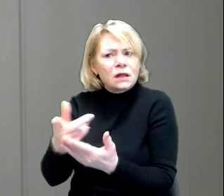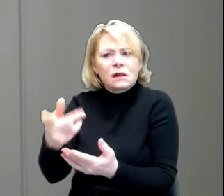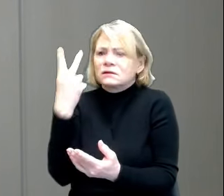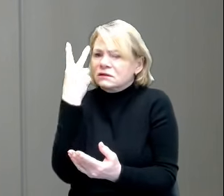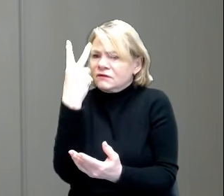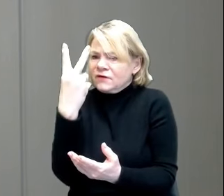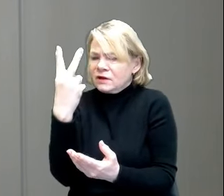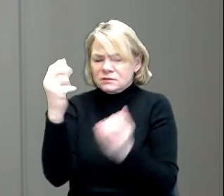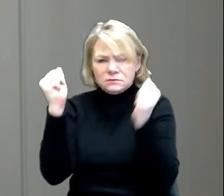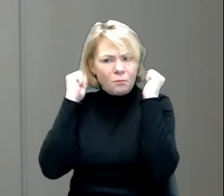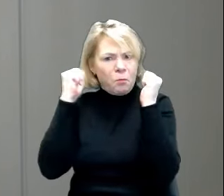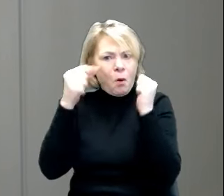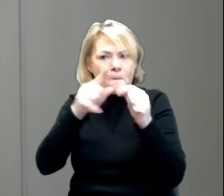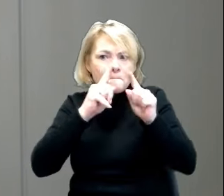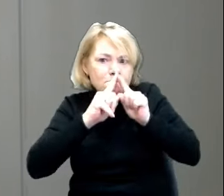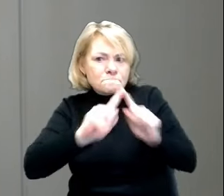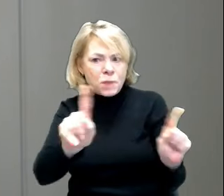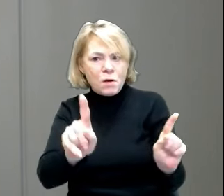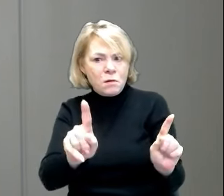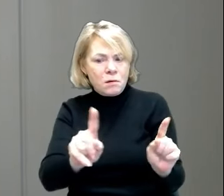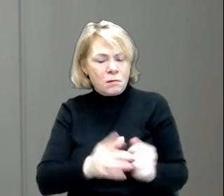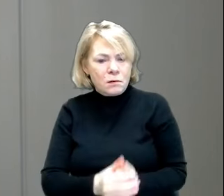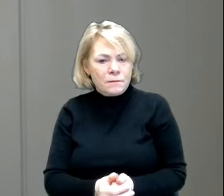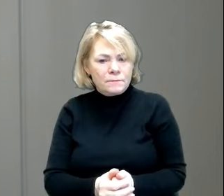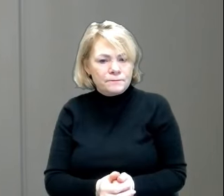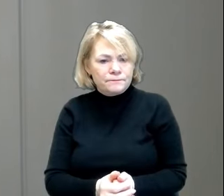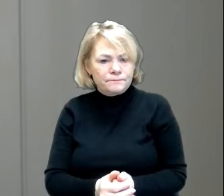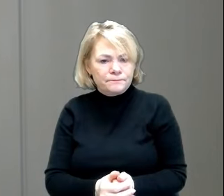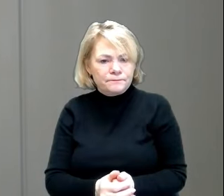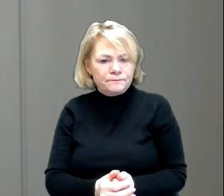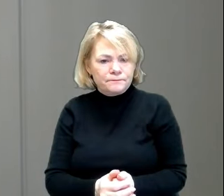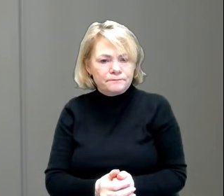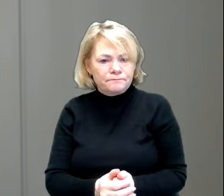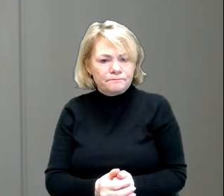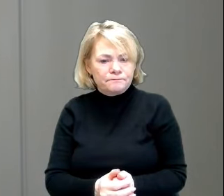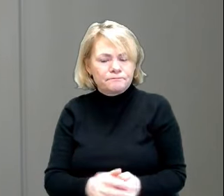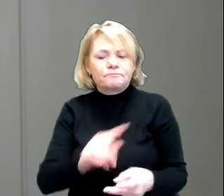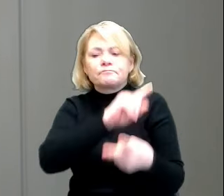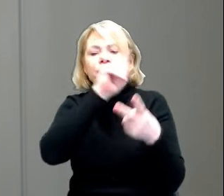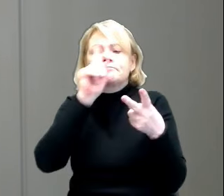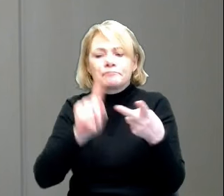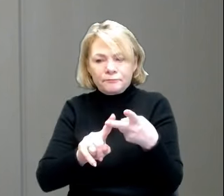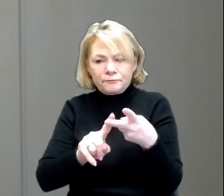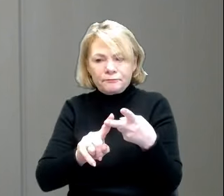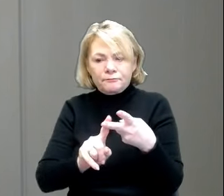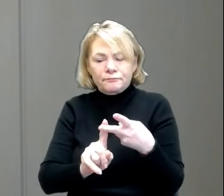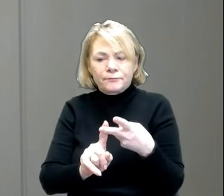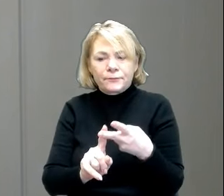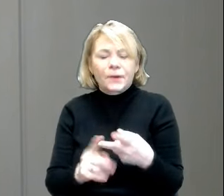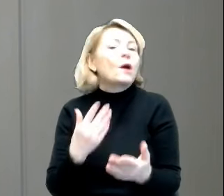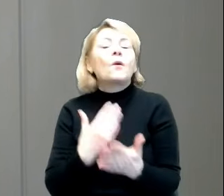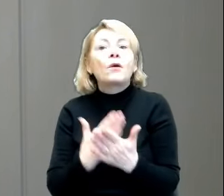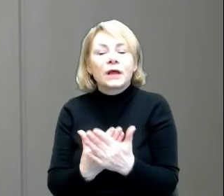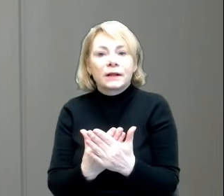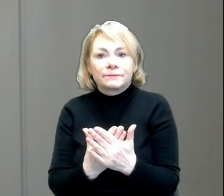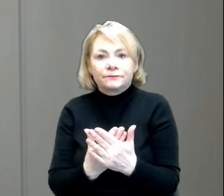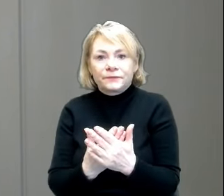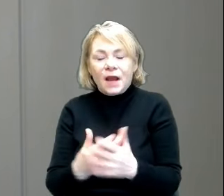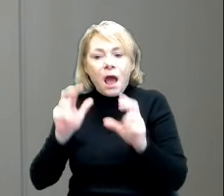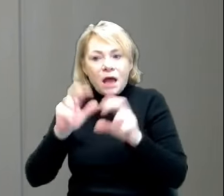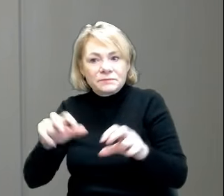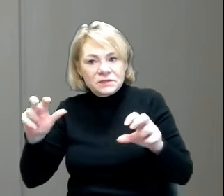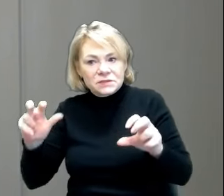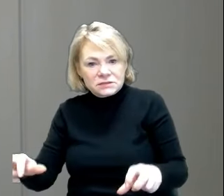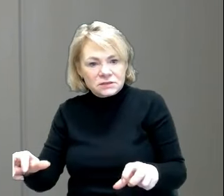šakos antras klausimas jau ir ir mus pas jus liečia kodėl administracija finansuoja tiktai